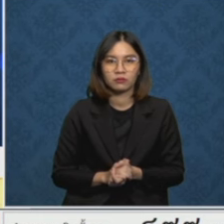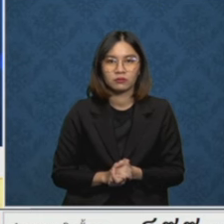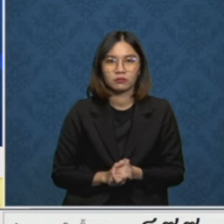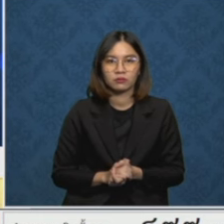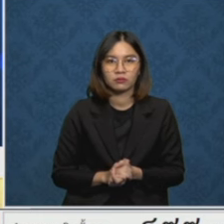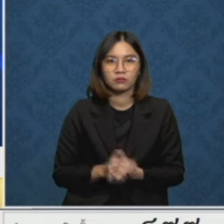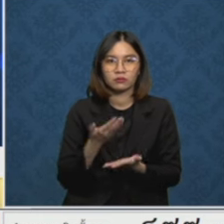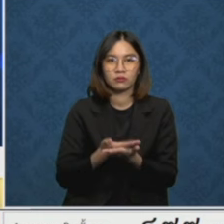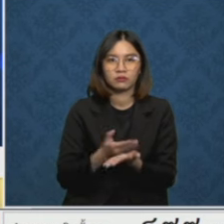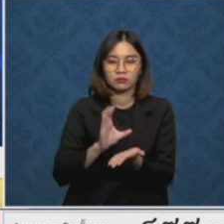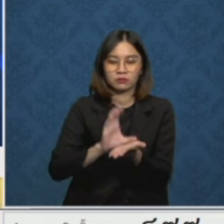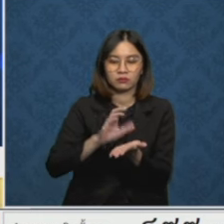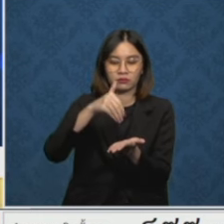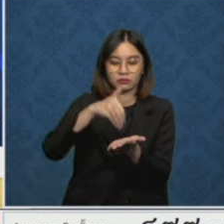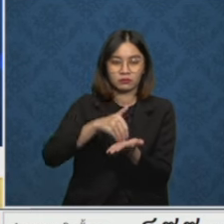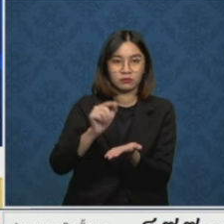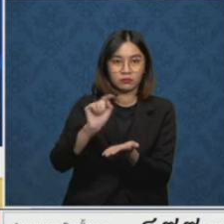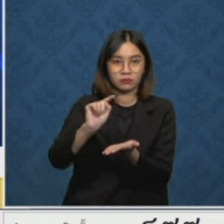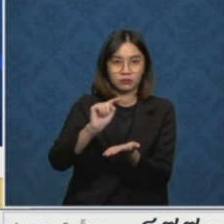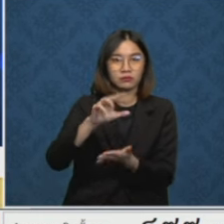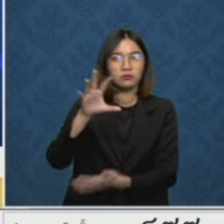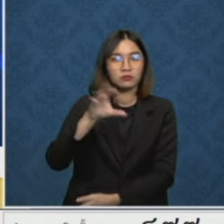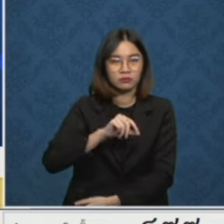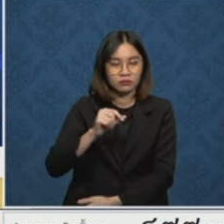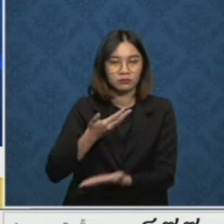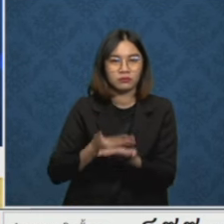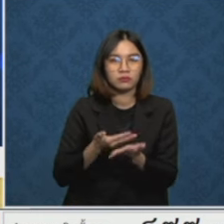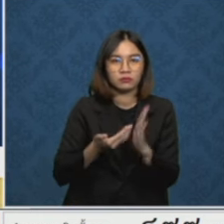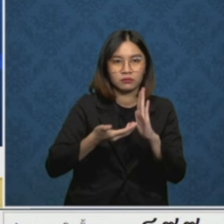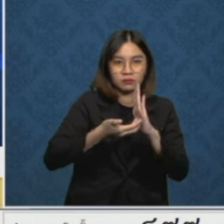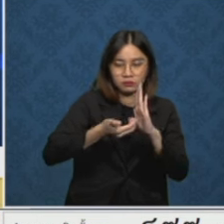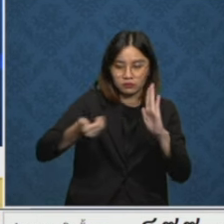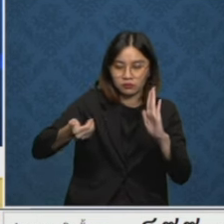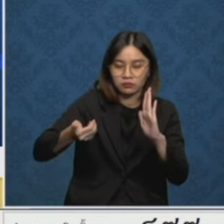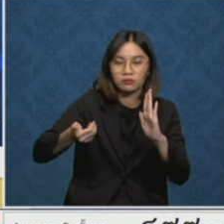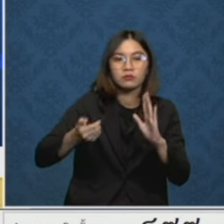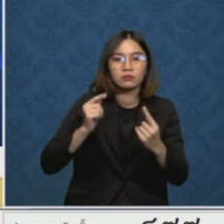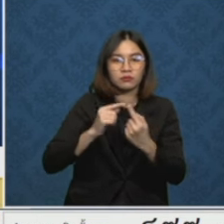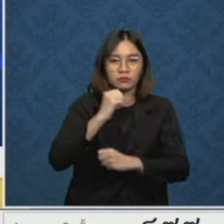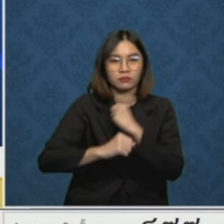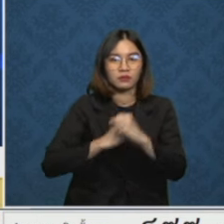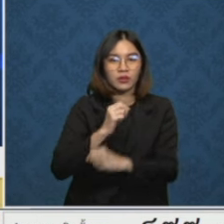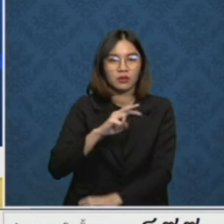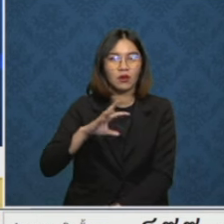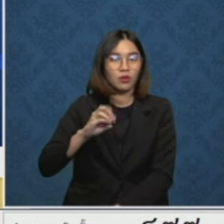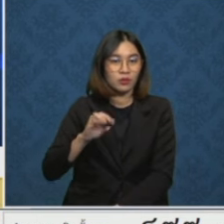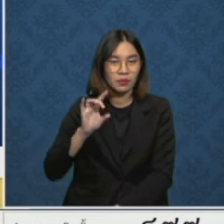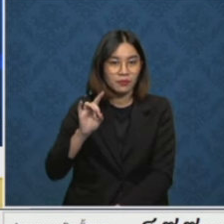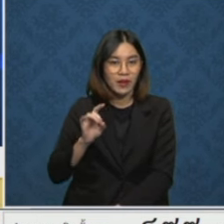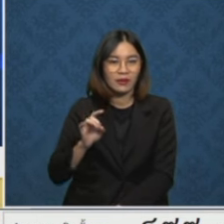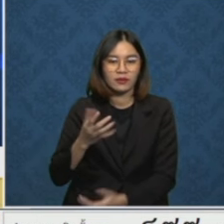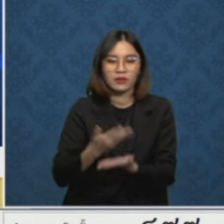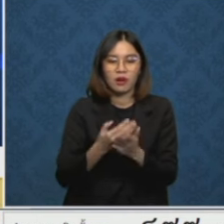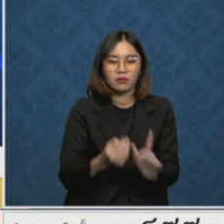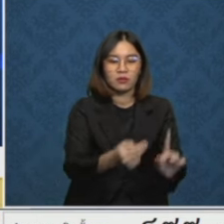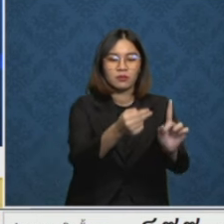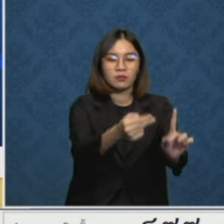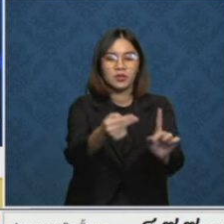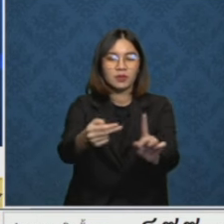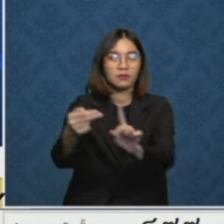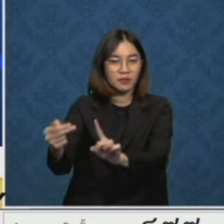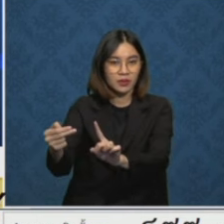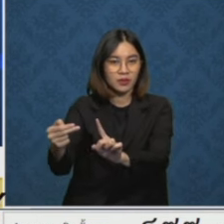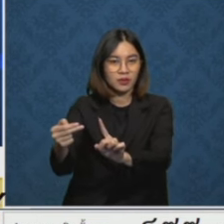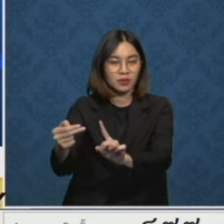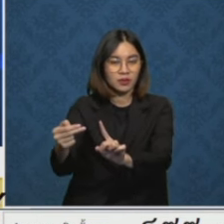งบกลางในส่วนนี้เนี่ยถ้าจะต้องเอามาเบิกจ่ายข้ามปีมาในปี2568เพื่อมาแจก Digital Wallet พร้อมๆกับงบกลาง